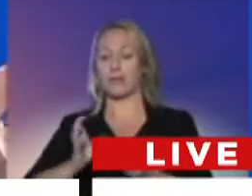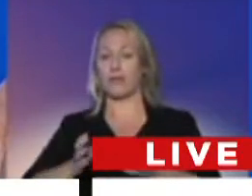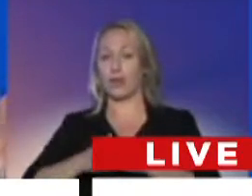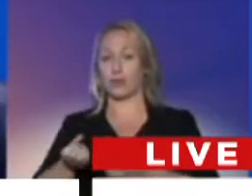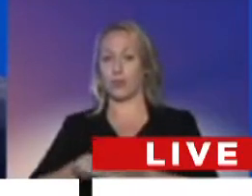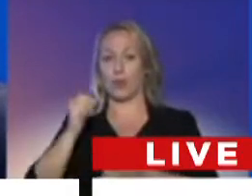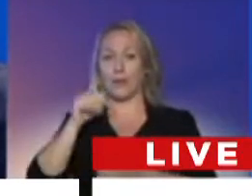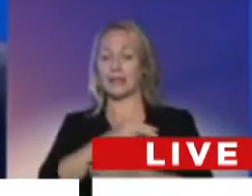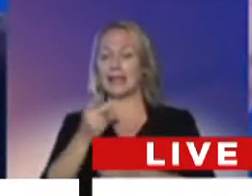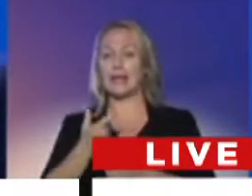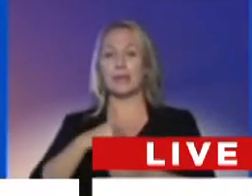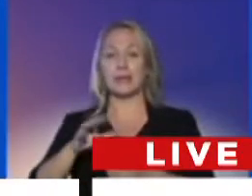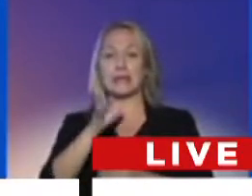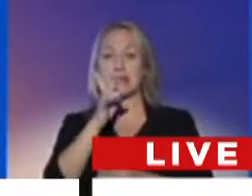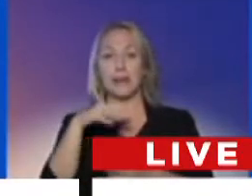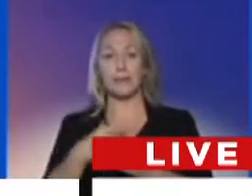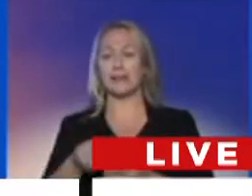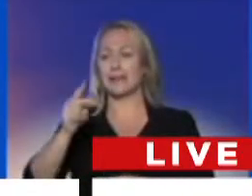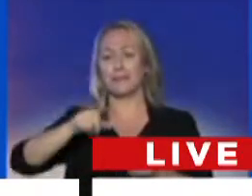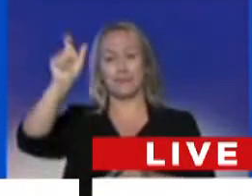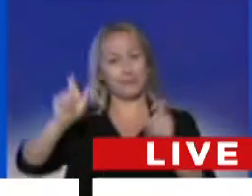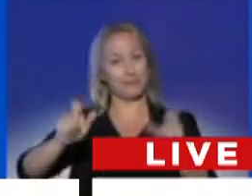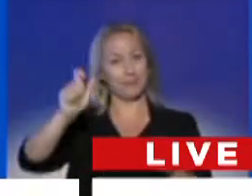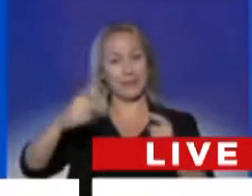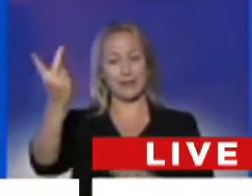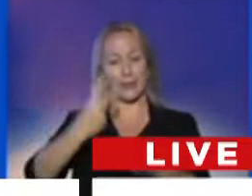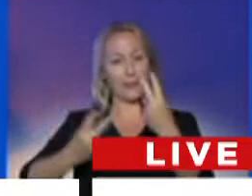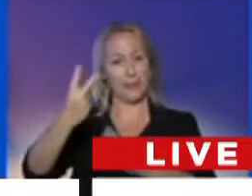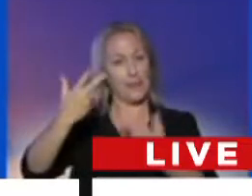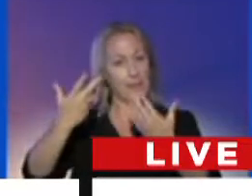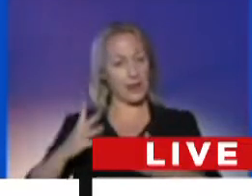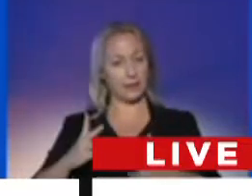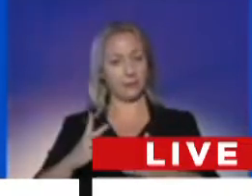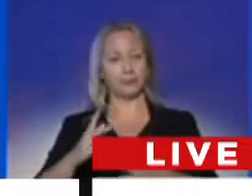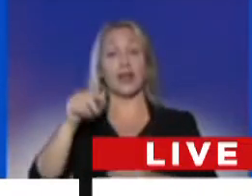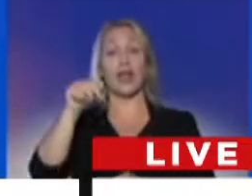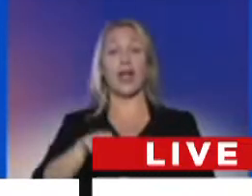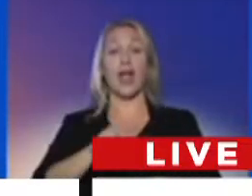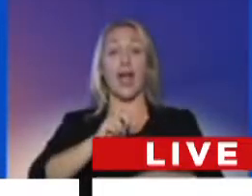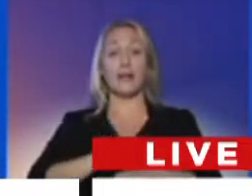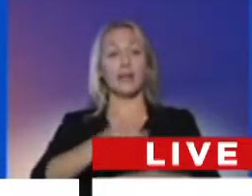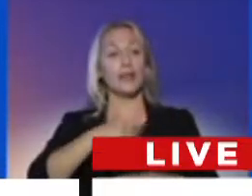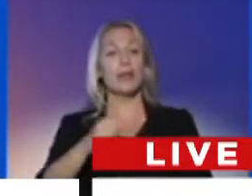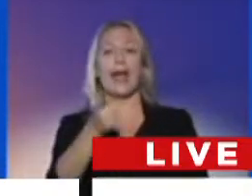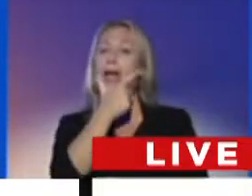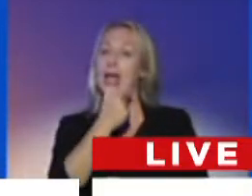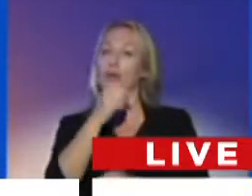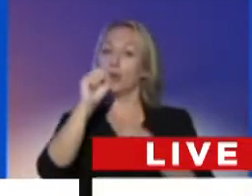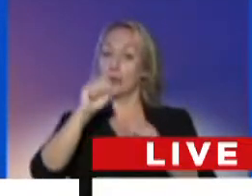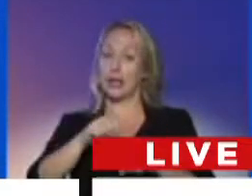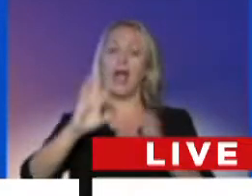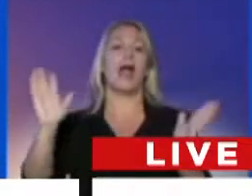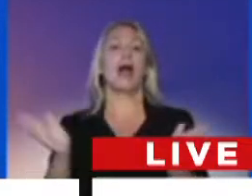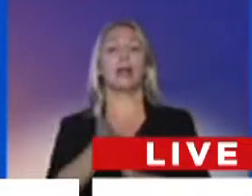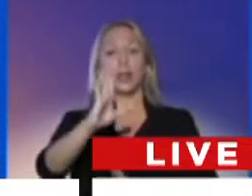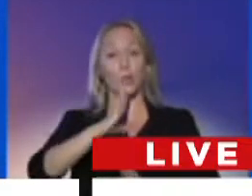το εκλογικό σώμα, διότι άκουσα και κάποιες τέτοιες κριτικές. Μία διευκόλυνση παρέχουμε. Όποιος